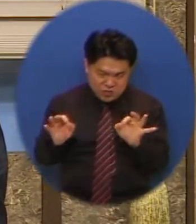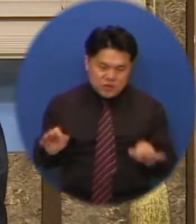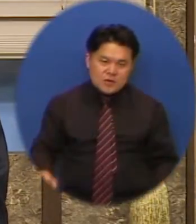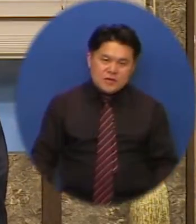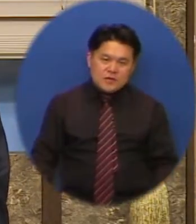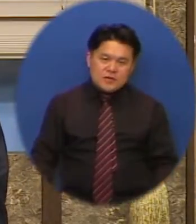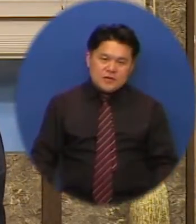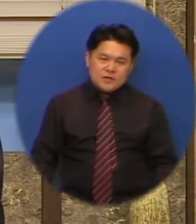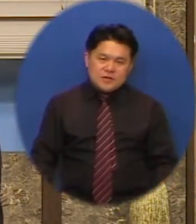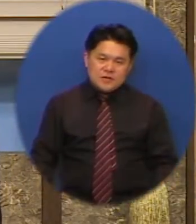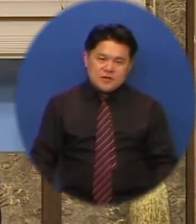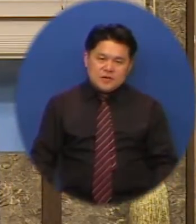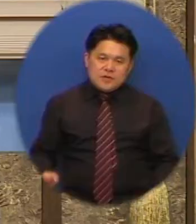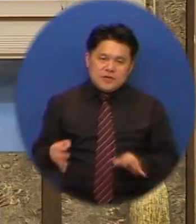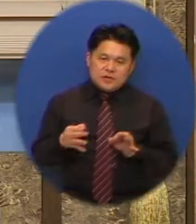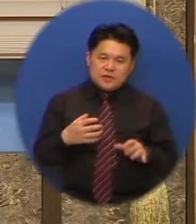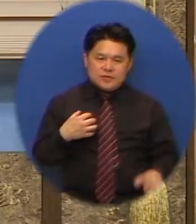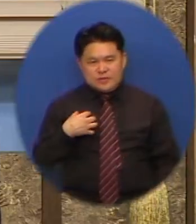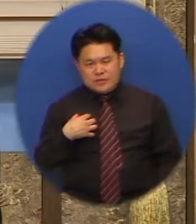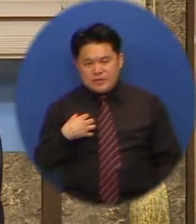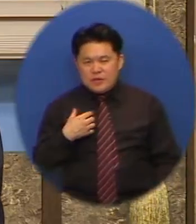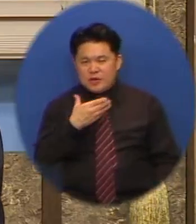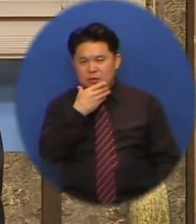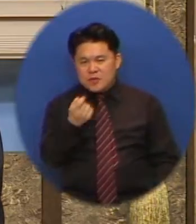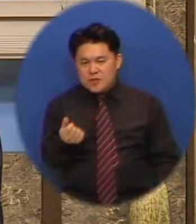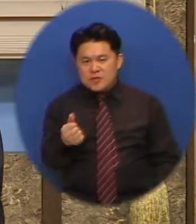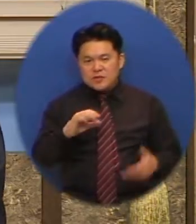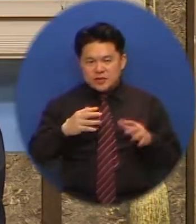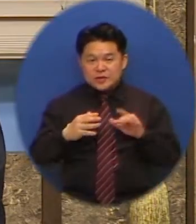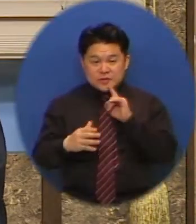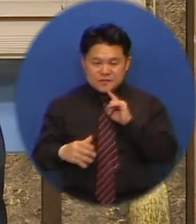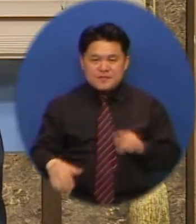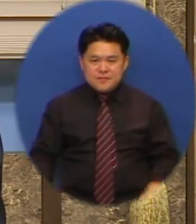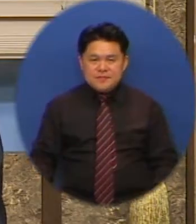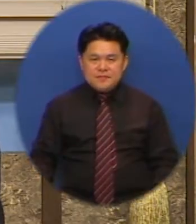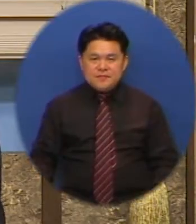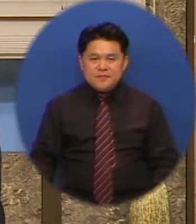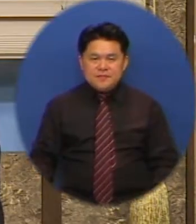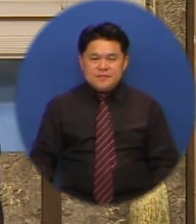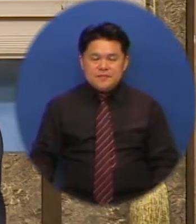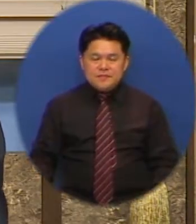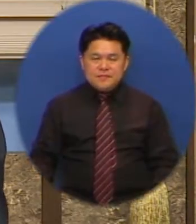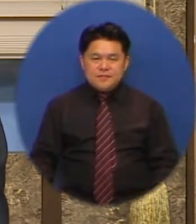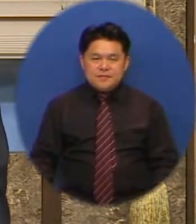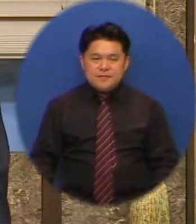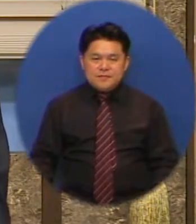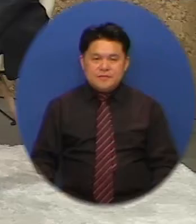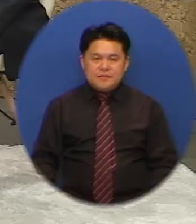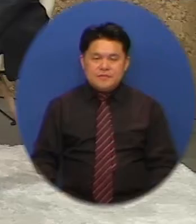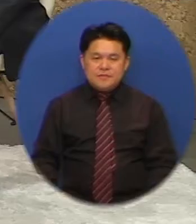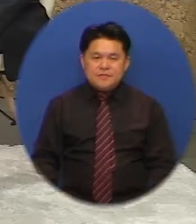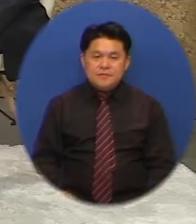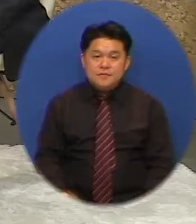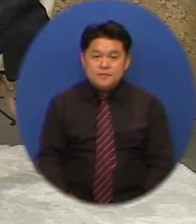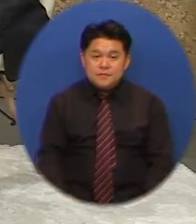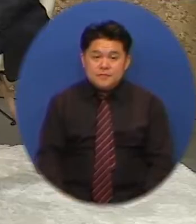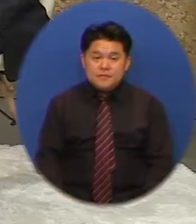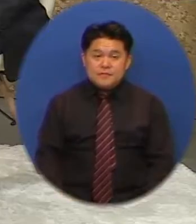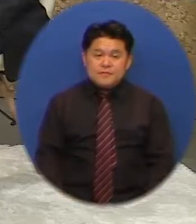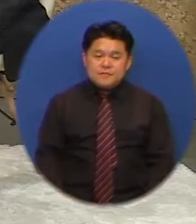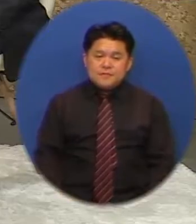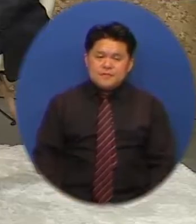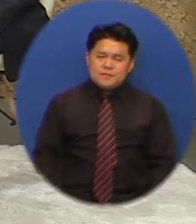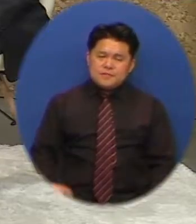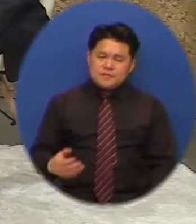우리는 저부담 저복지 국가다 이렇게 이제 전문가들이 분류를 하고 있습니다. 그렇다면은